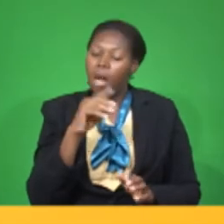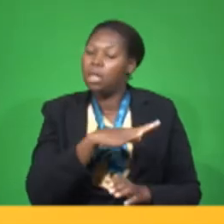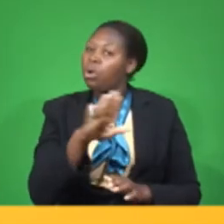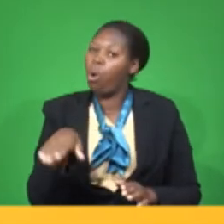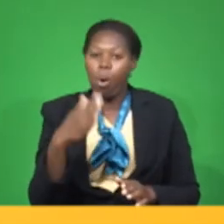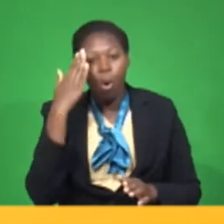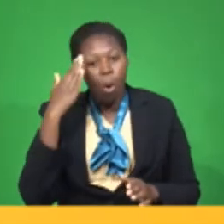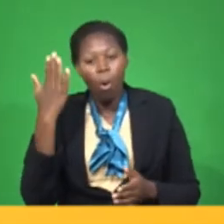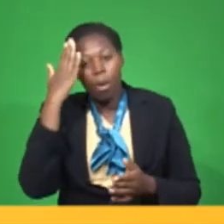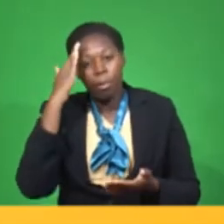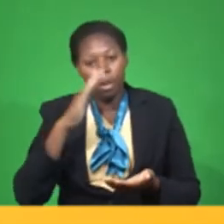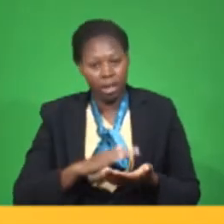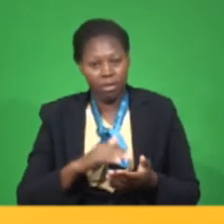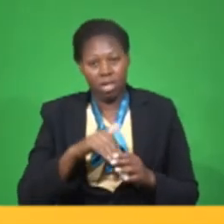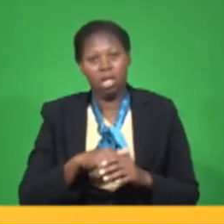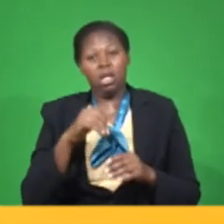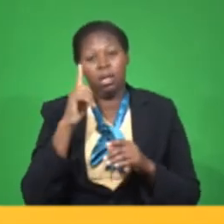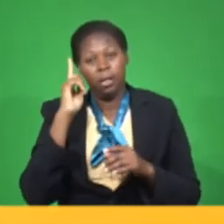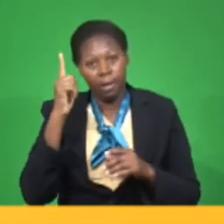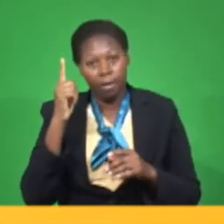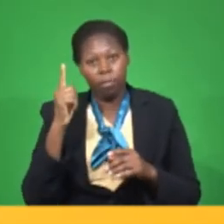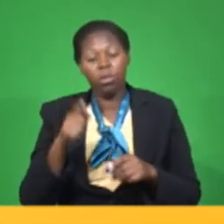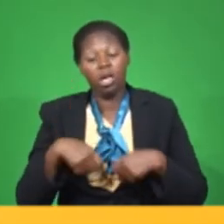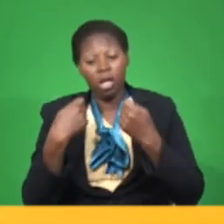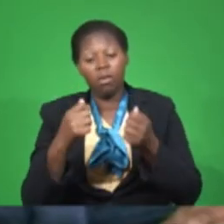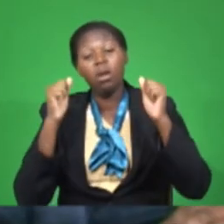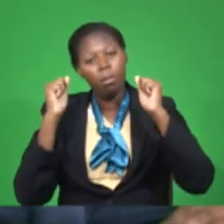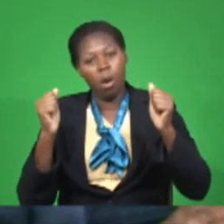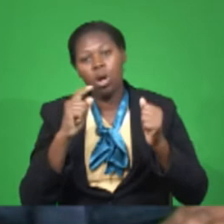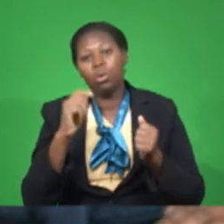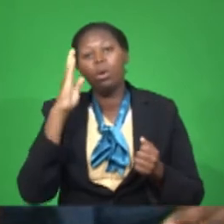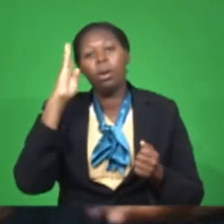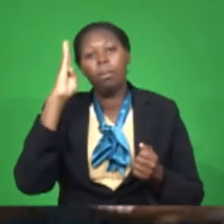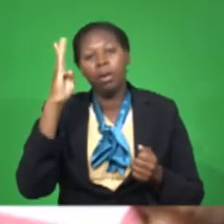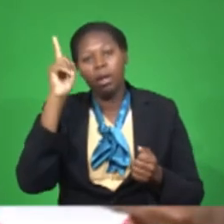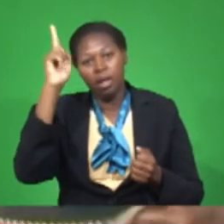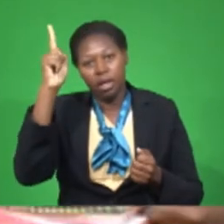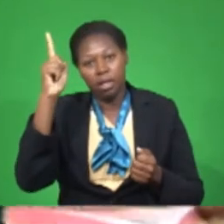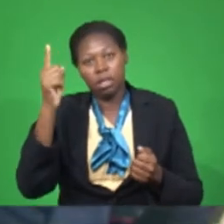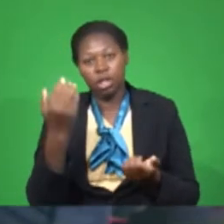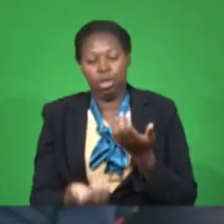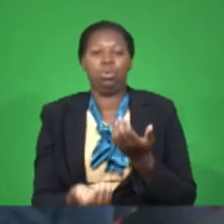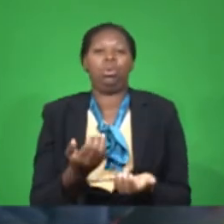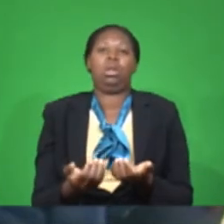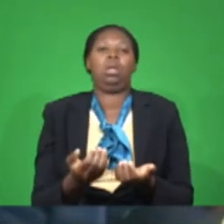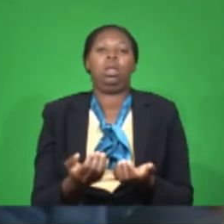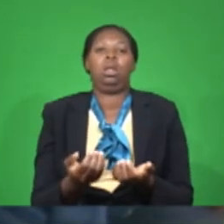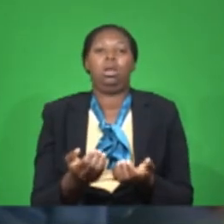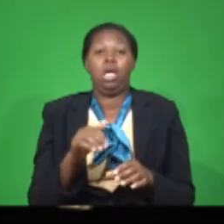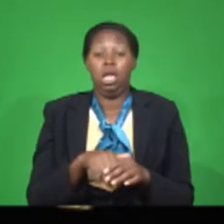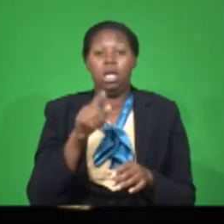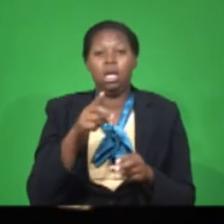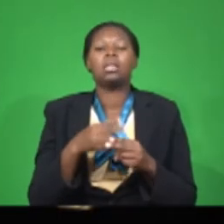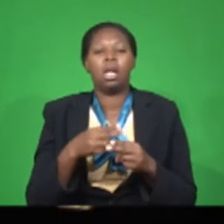simba kuti vave vana vamwari ivavo vanotenda kuzita rake unoziva kuti munhu akatenda nhasi kuti